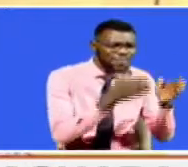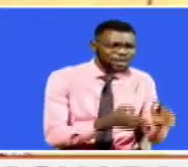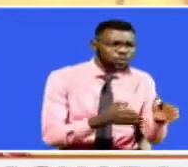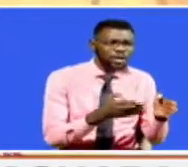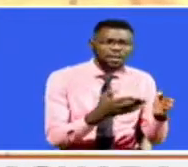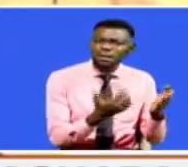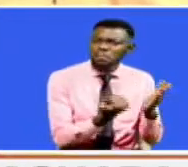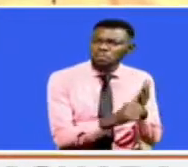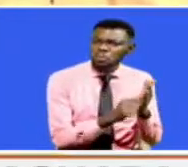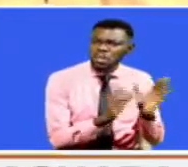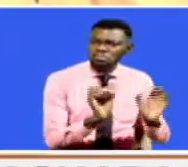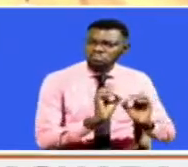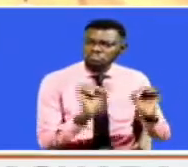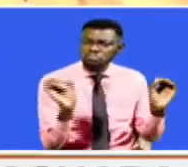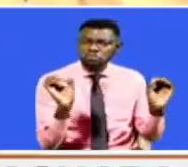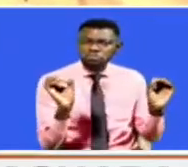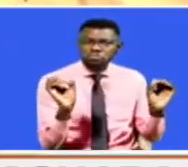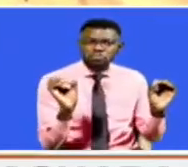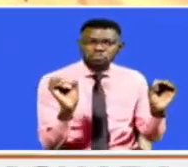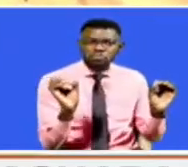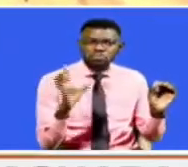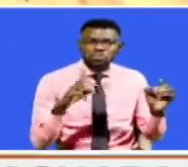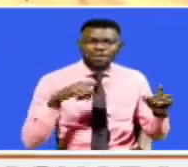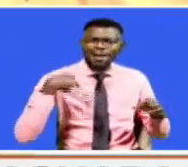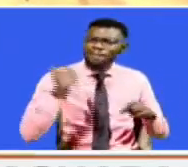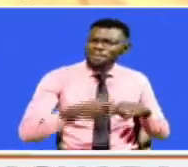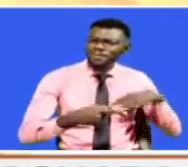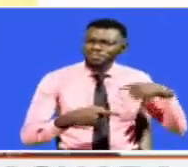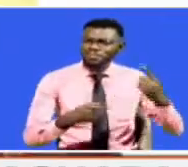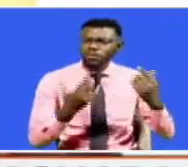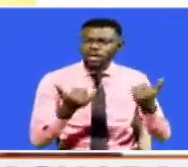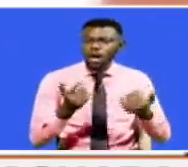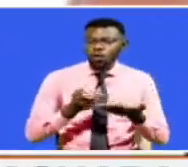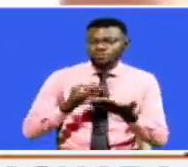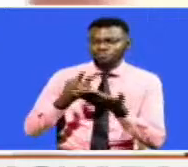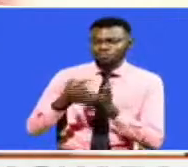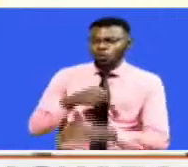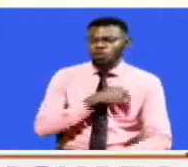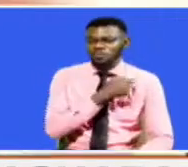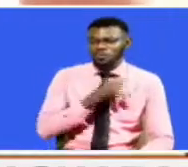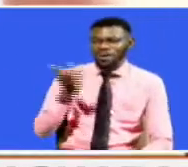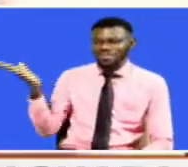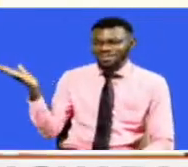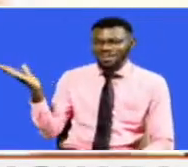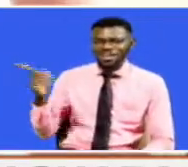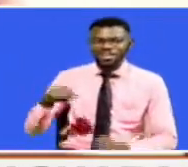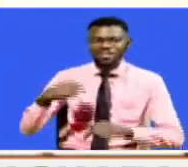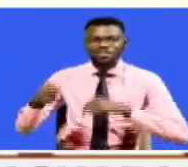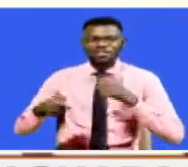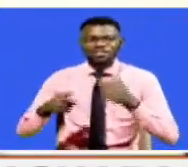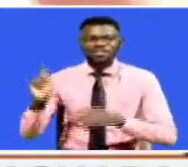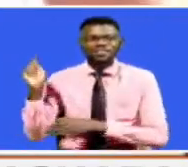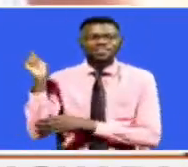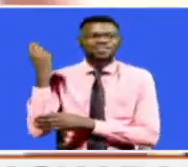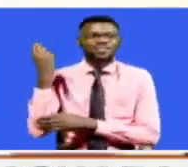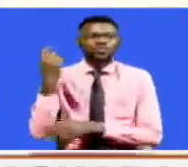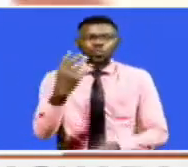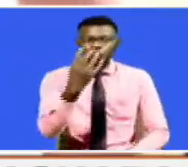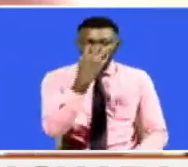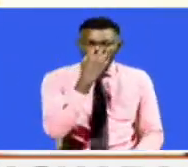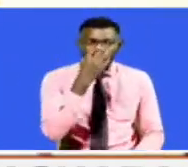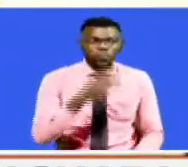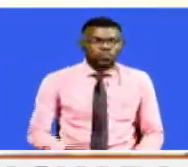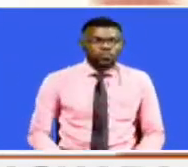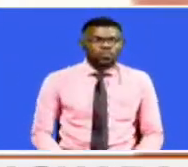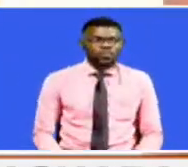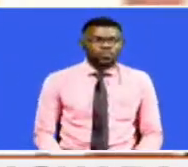any conditions. They have beaten him and he's hospitalized now. The President William Samoei Ruto, you